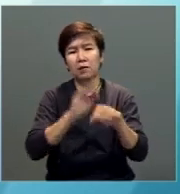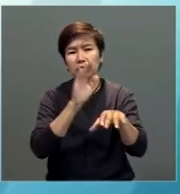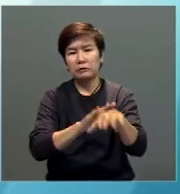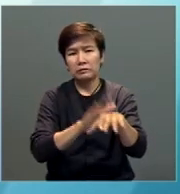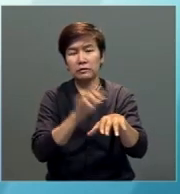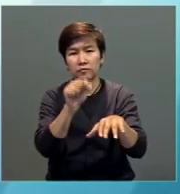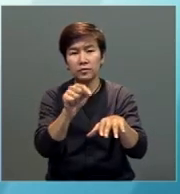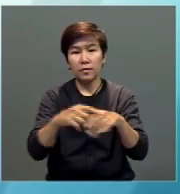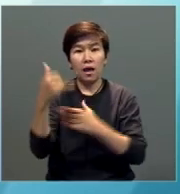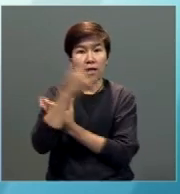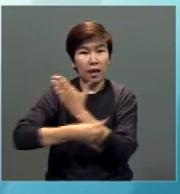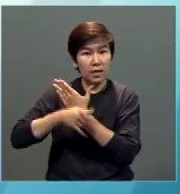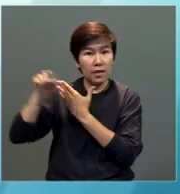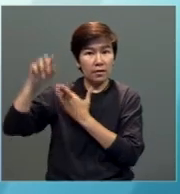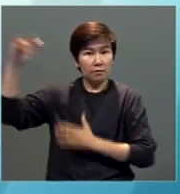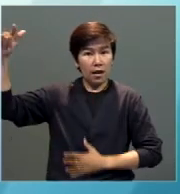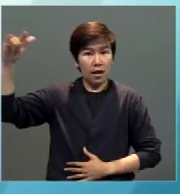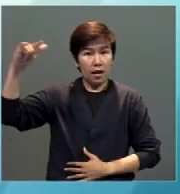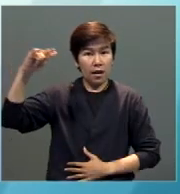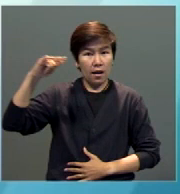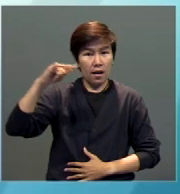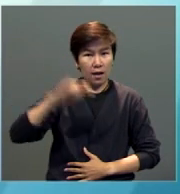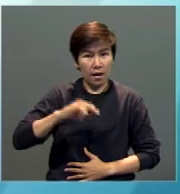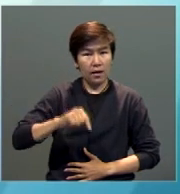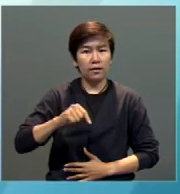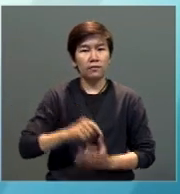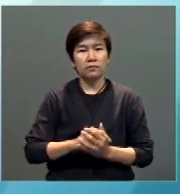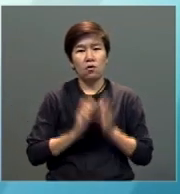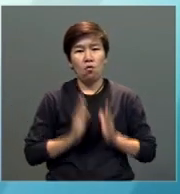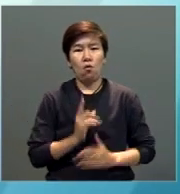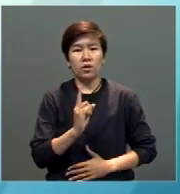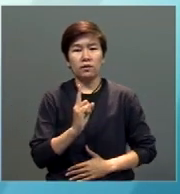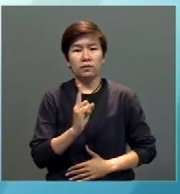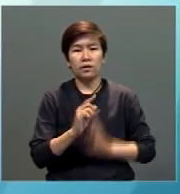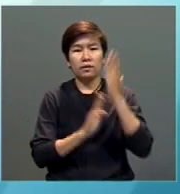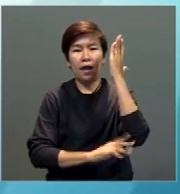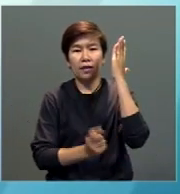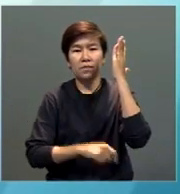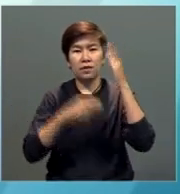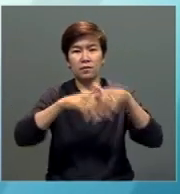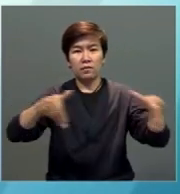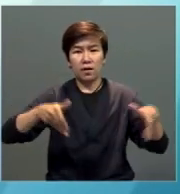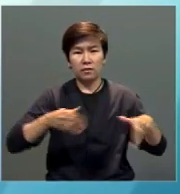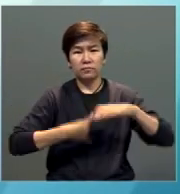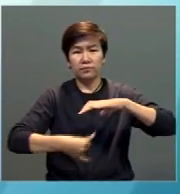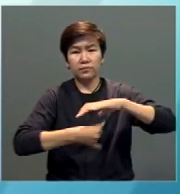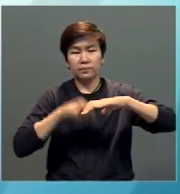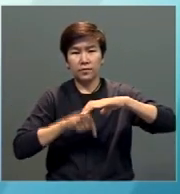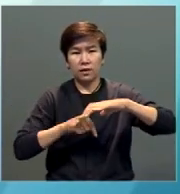รายซึ่งที่ผมอยากจะเน้นย้ำก็คือว่าทำไมถึงกังวลใจนักเวลามีคนชุมนุมกันนะครับทั้งด้วยเหตุที่ไม่ได้ตั้งใจหรือจะตั้งใจอะไรก็แล้วแต่นะครับอย่างกรณีที่เกิดขึ้นการมารวมกลุ่มของคนที่รอรับบริจาคก็จะอยู่ในสถานการณ์คล้ายๆอย่างนี้ด้วยนะครับต้องระมัดระวังกันนะครับผู้ป่วยที่เดินทางกลับมาจากต่างประเทศเข้าstateคอรันทีนที่กระบี่นะครับก็ 1รายนะครับรวมแล้วเป็น 27รายนะครับการกระจายของคนในประเทศก็ยังเป็นภาพเดิมๆนะครับ